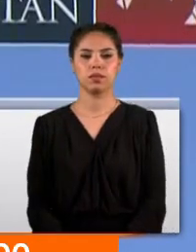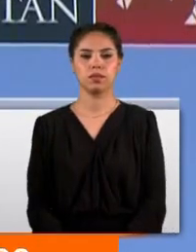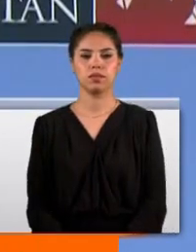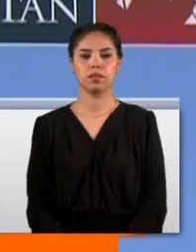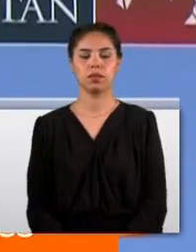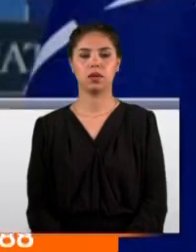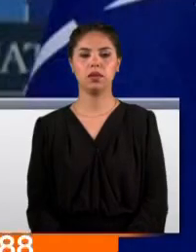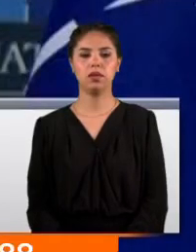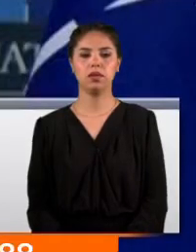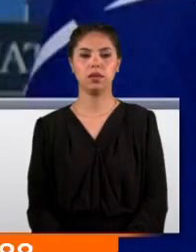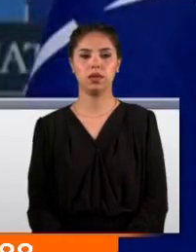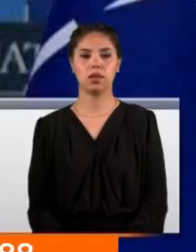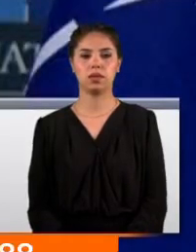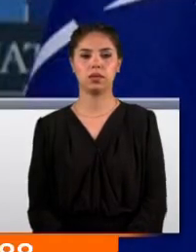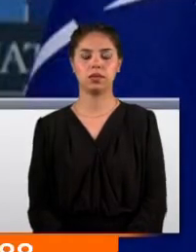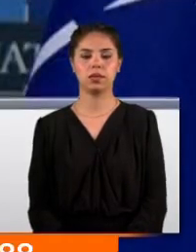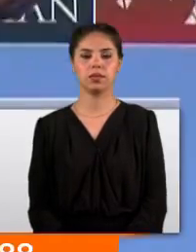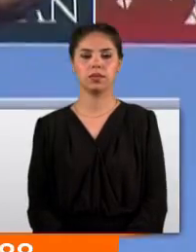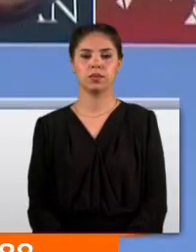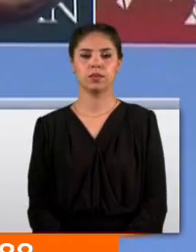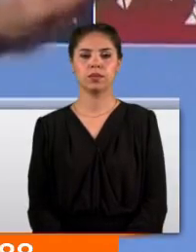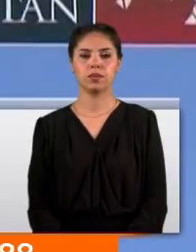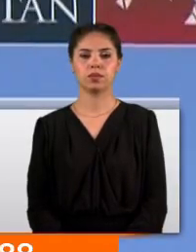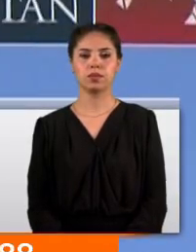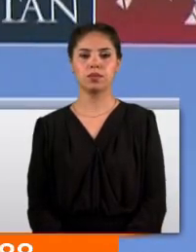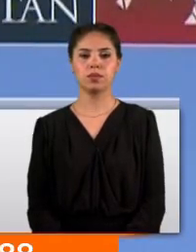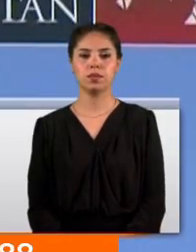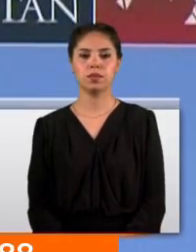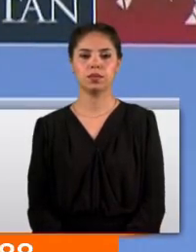or to you. No, answer please.